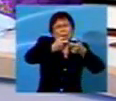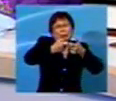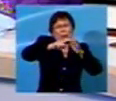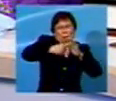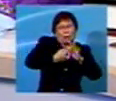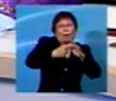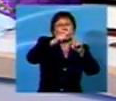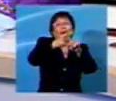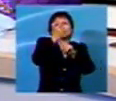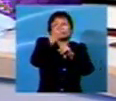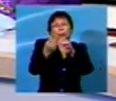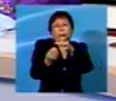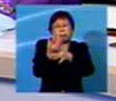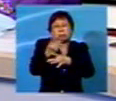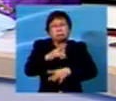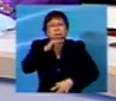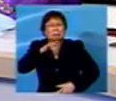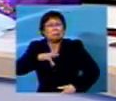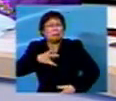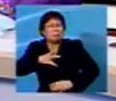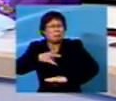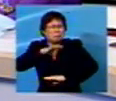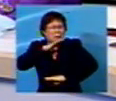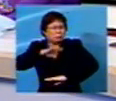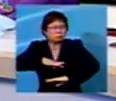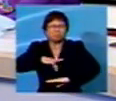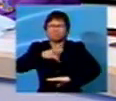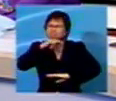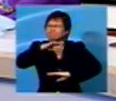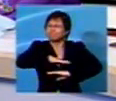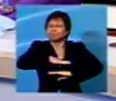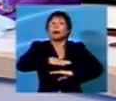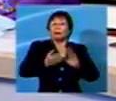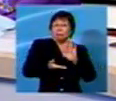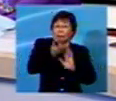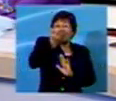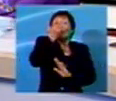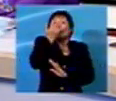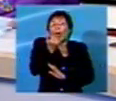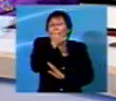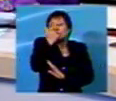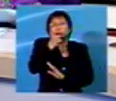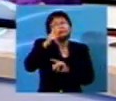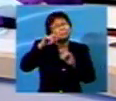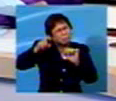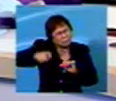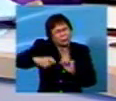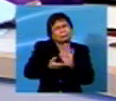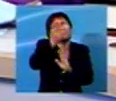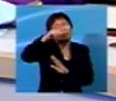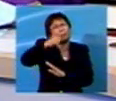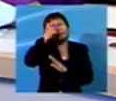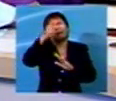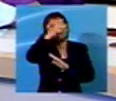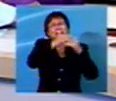bermula Januari lalu Mencetuskan rasa tidak puas hati rakyat beliau menegaskan kenaikan itu tidak dapat dielak kerana kerajaan kini